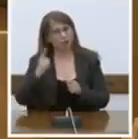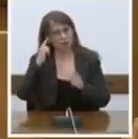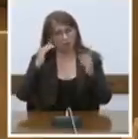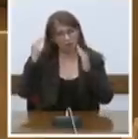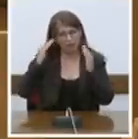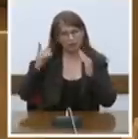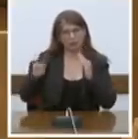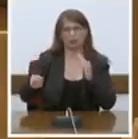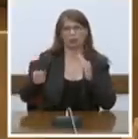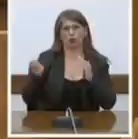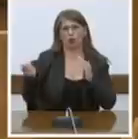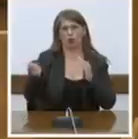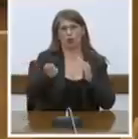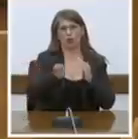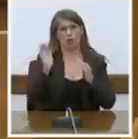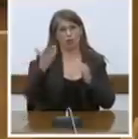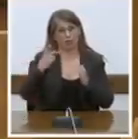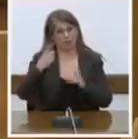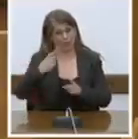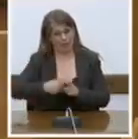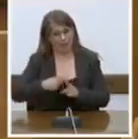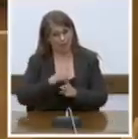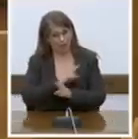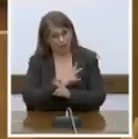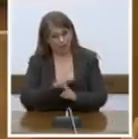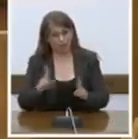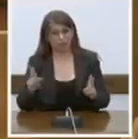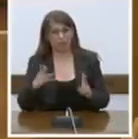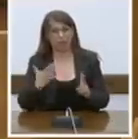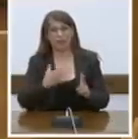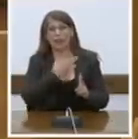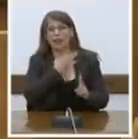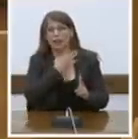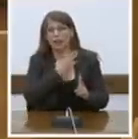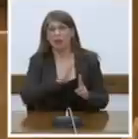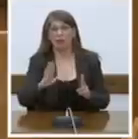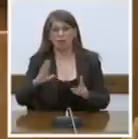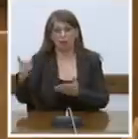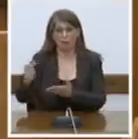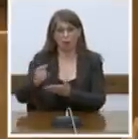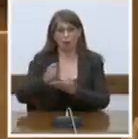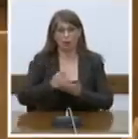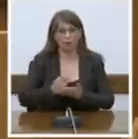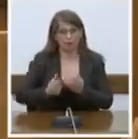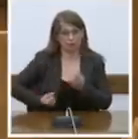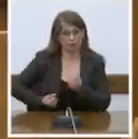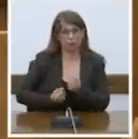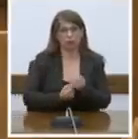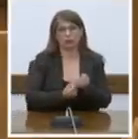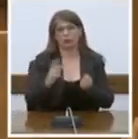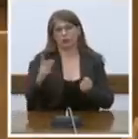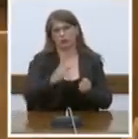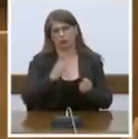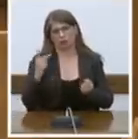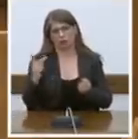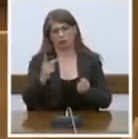αμφισβητήσετε και όταν η χώρα ξεκάθαρα έχει ανάγκη από πόρους για την υποστήριξη της κοινωνίας.